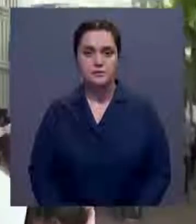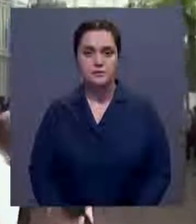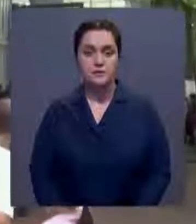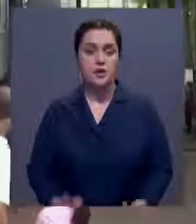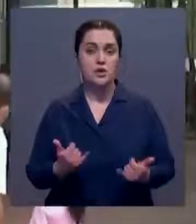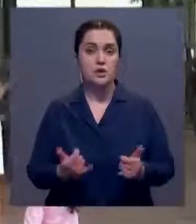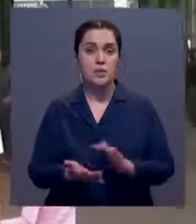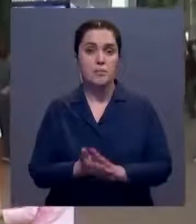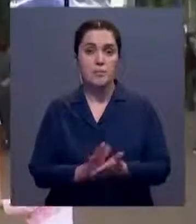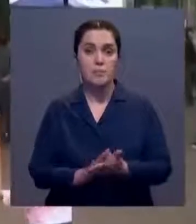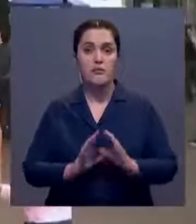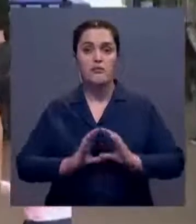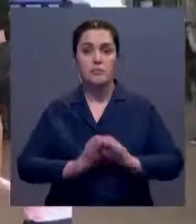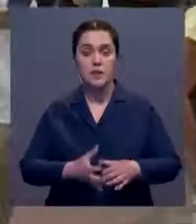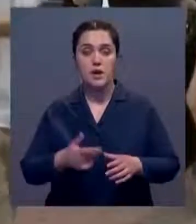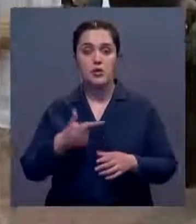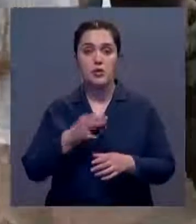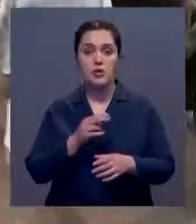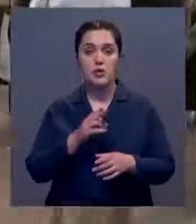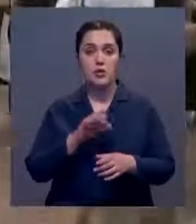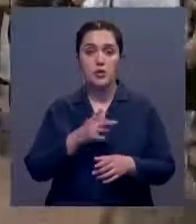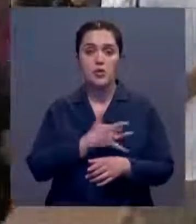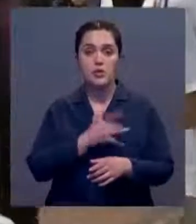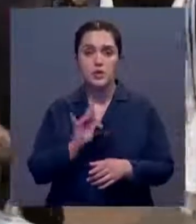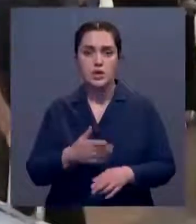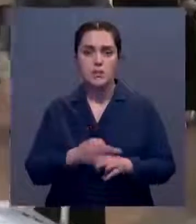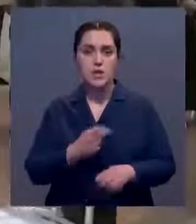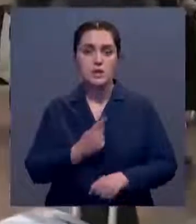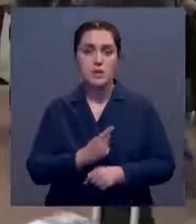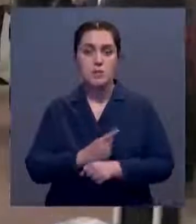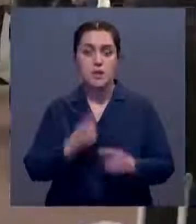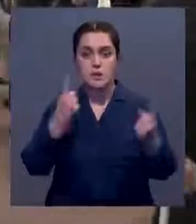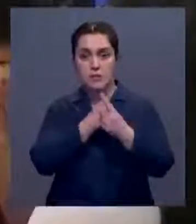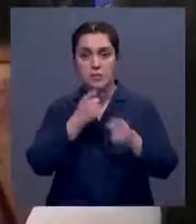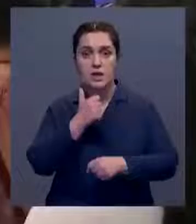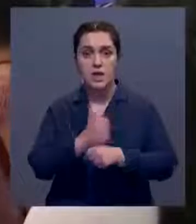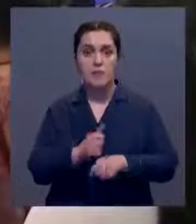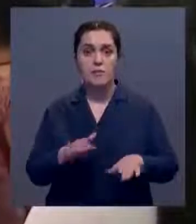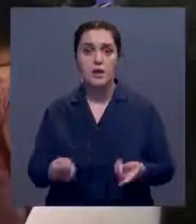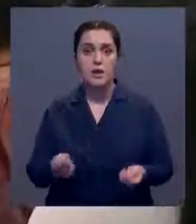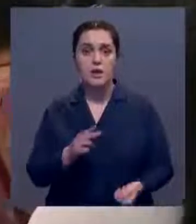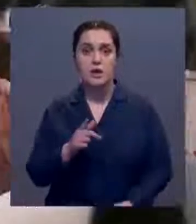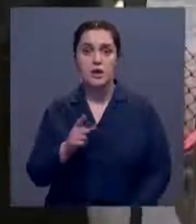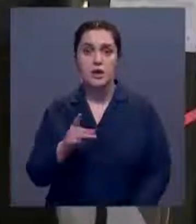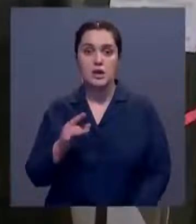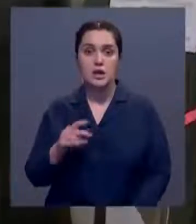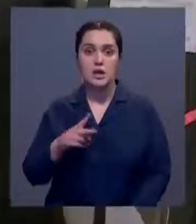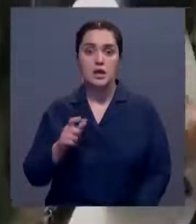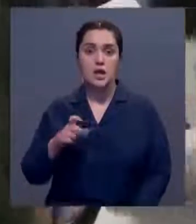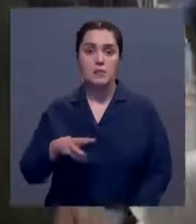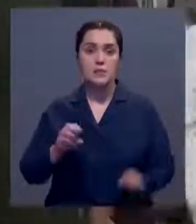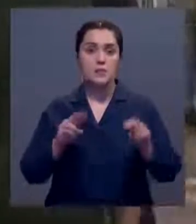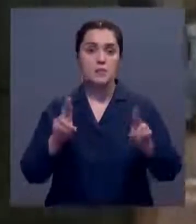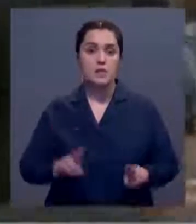Далее о ситуации с ковидом в мире. Власти Гонконга ужесточают карантинные меры. Об этом сообщила глава местной администрации Кэрри Лэм. В